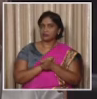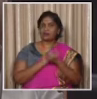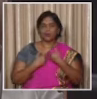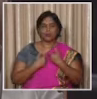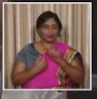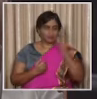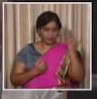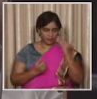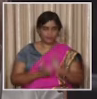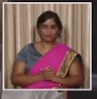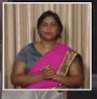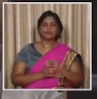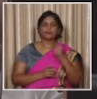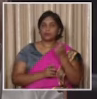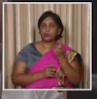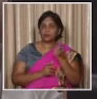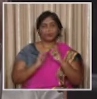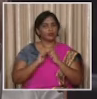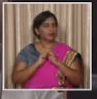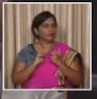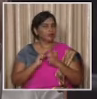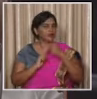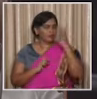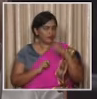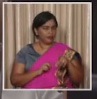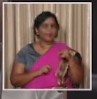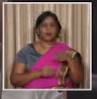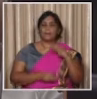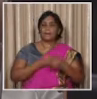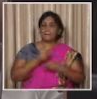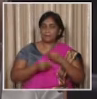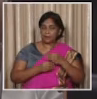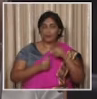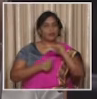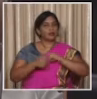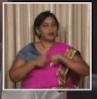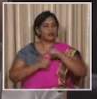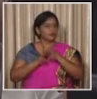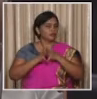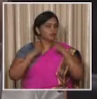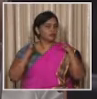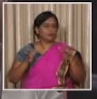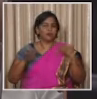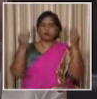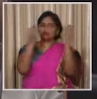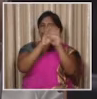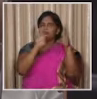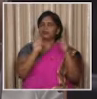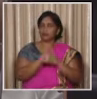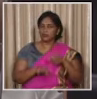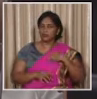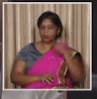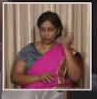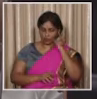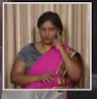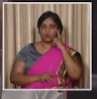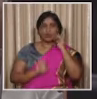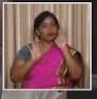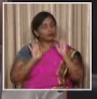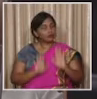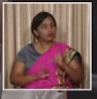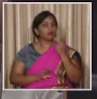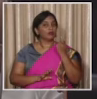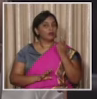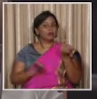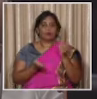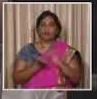අප සමත් වුණා. ආර්ථික අර්බුදය නිසා ව්‍යාපාරික ආයතන ගණනාවක් වැසී ගිය බව අප දන්නවා. නමුත්